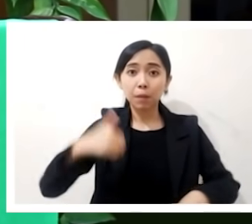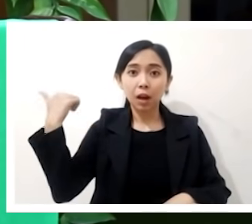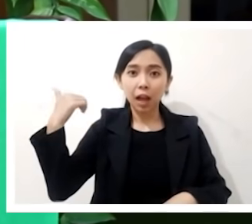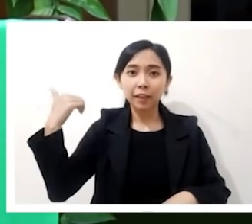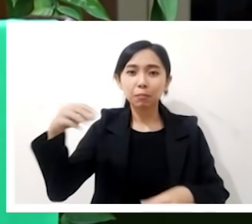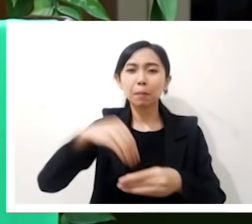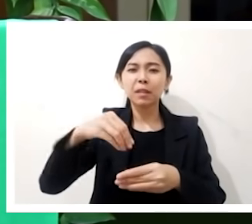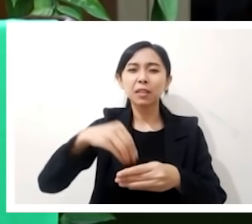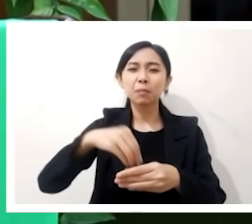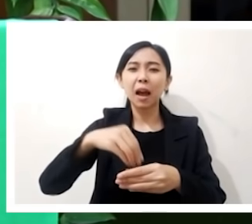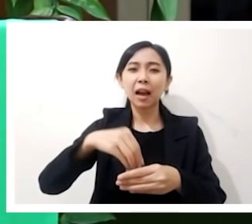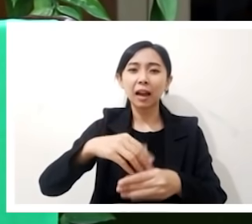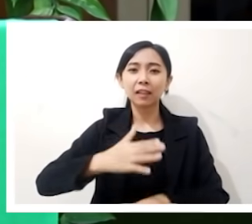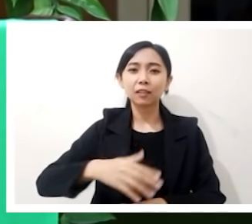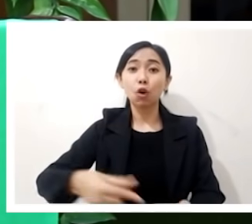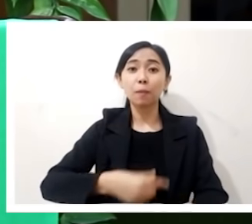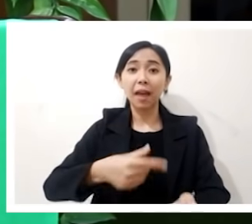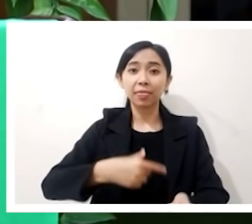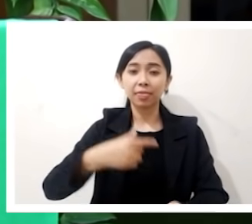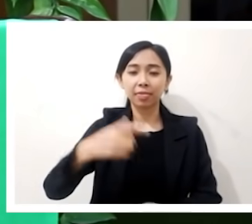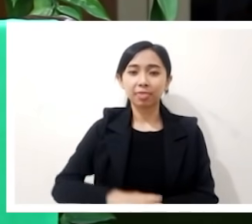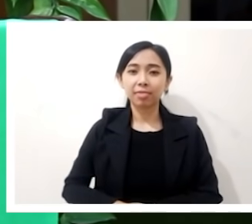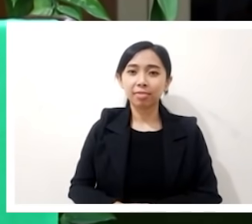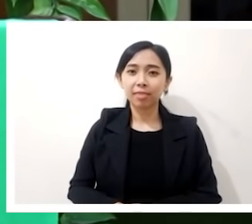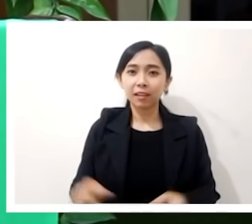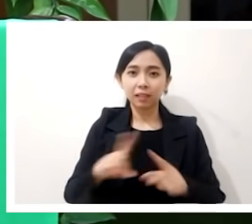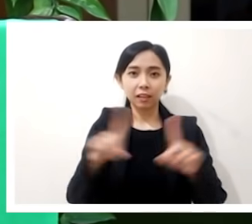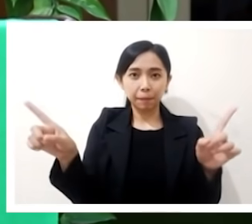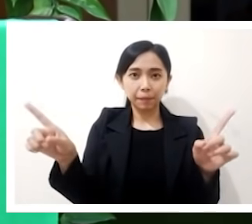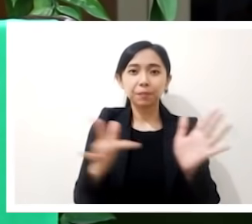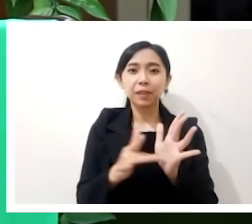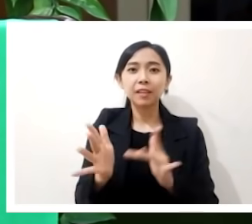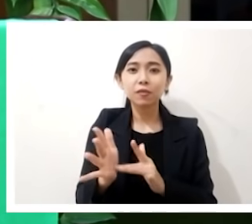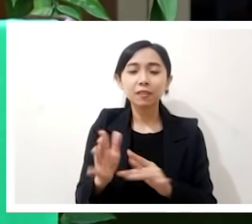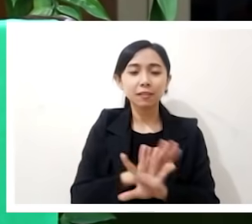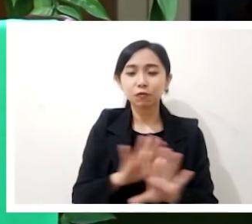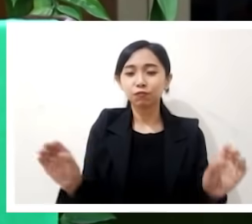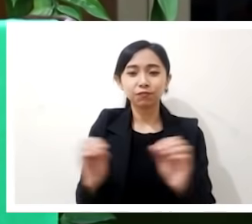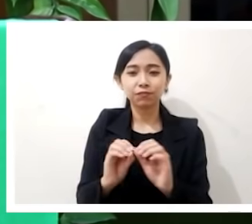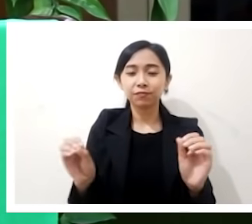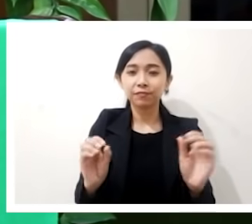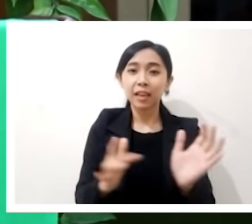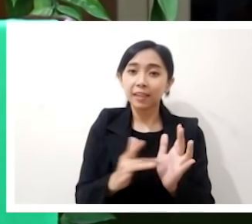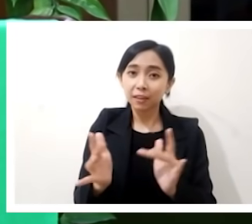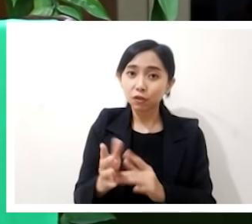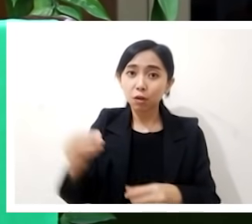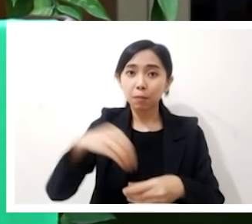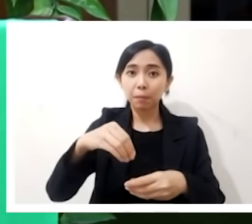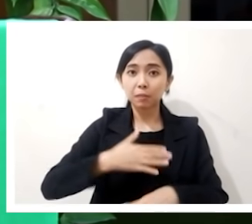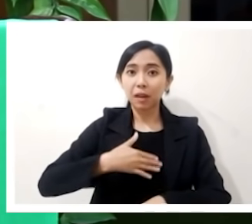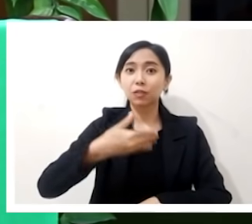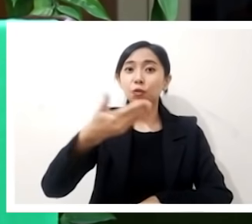korban bagi keselamatan manusia, Tuhan Yesus, demikian bacaan kita, mempersembahkan